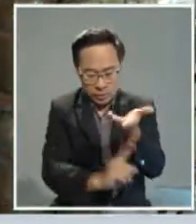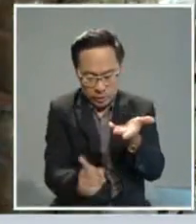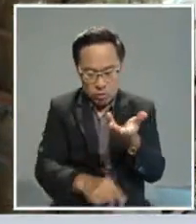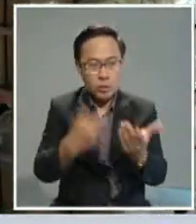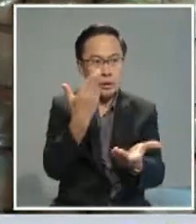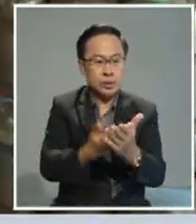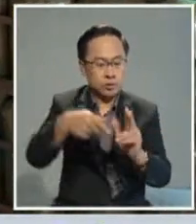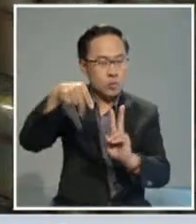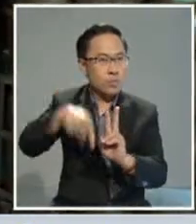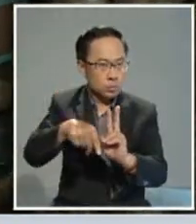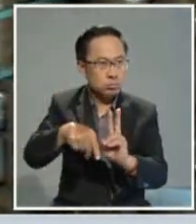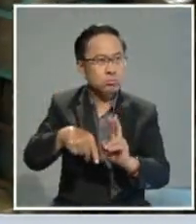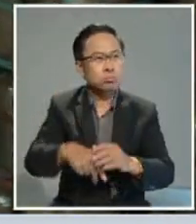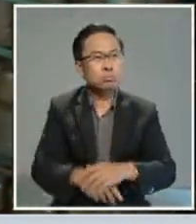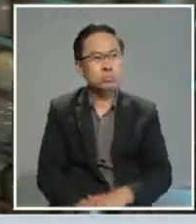อ้ย